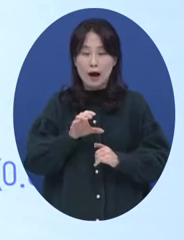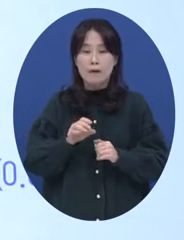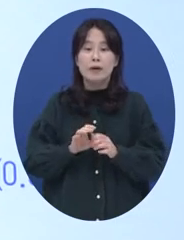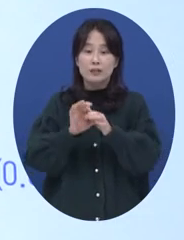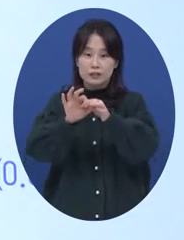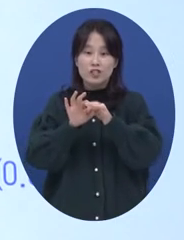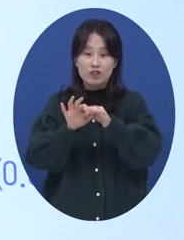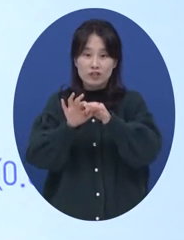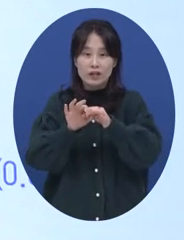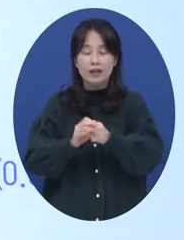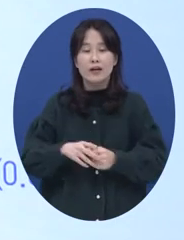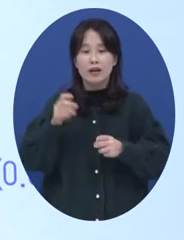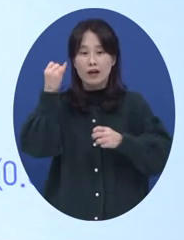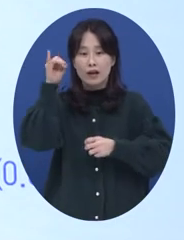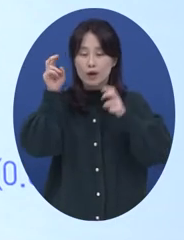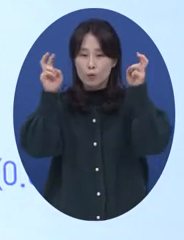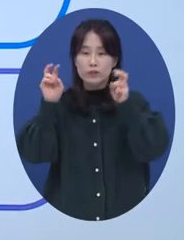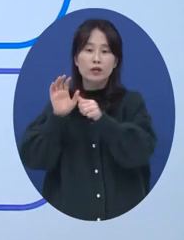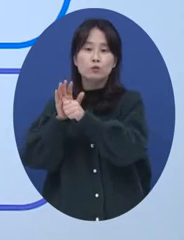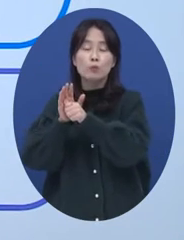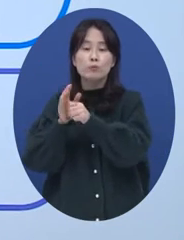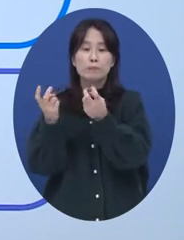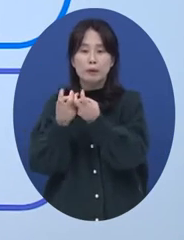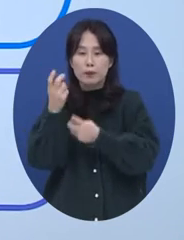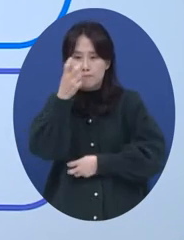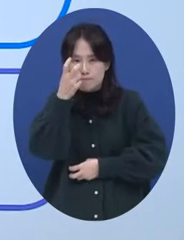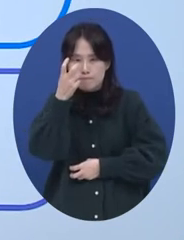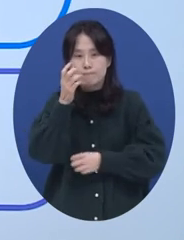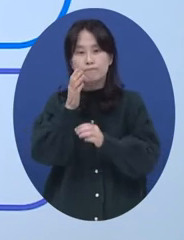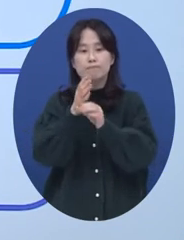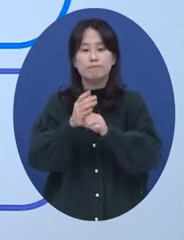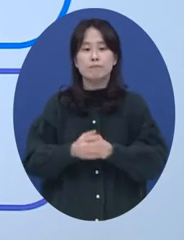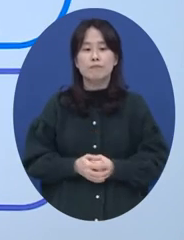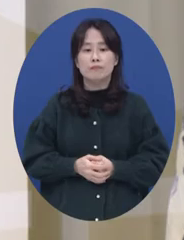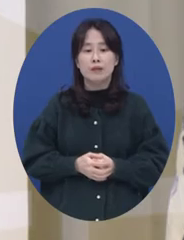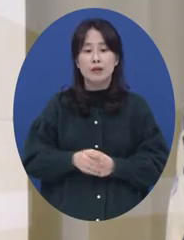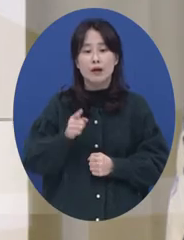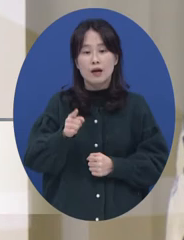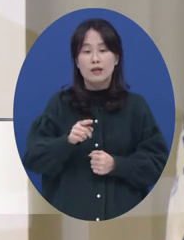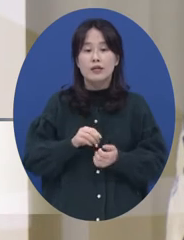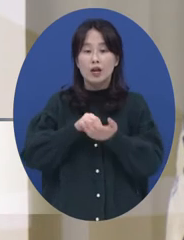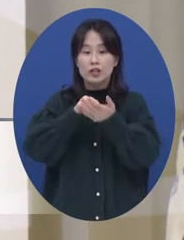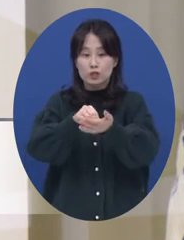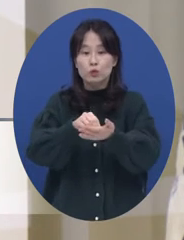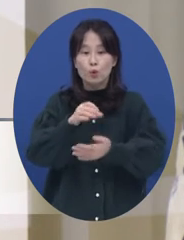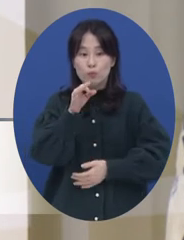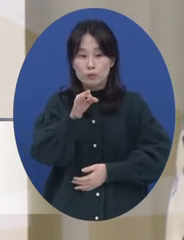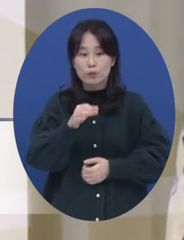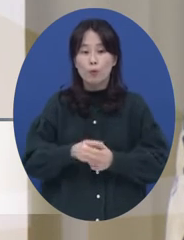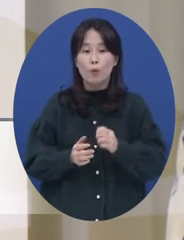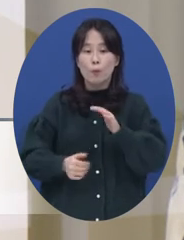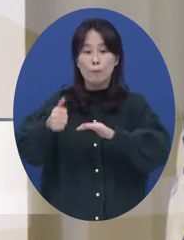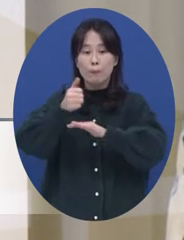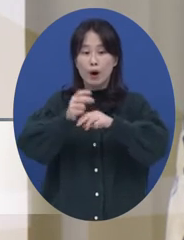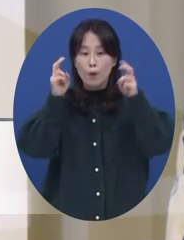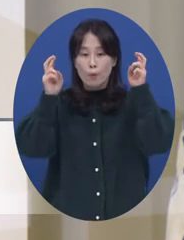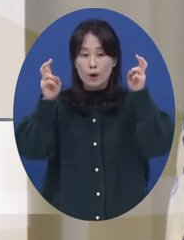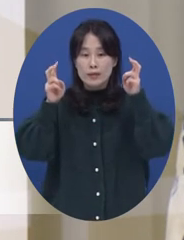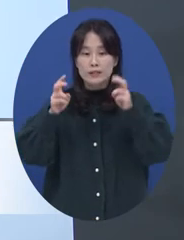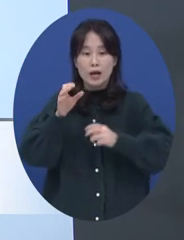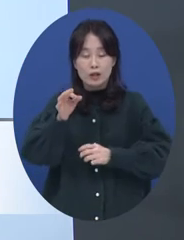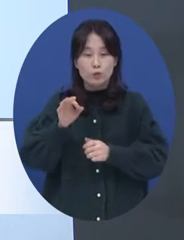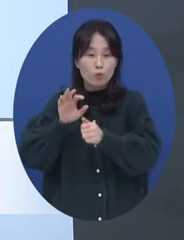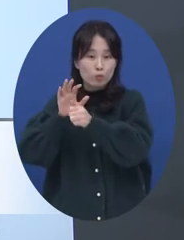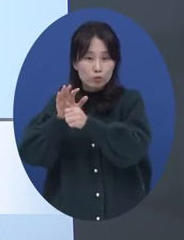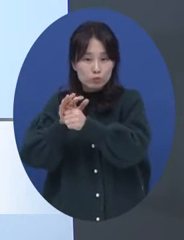크라우드펀딩 과 영계 스타트업을 지원하는 방안도 검토 합니다 크라우드펀딩 플랫폼 에 대한 등록 비용과